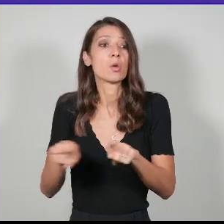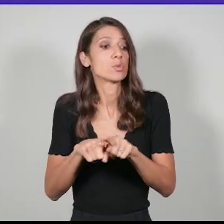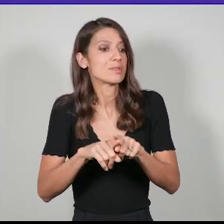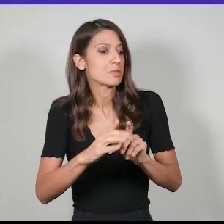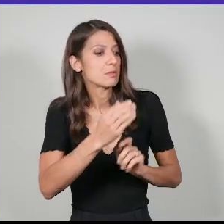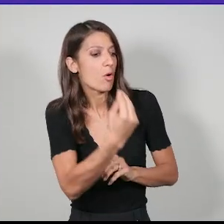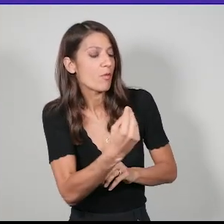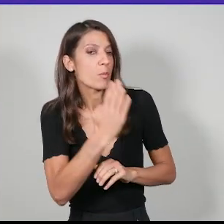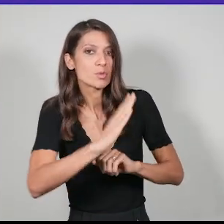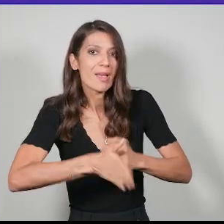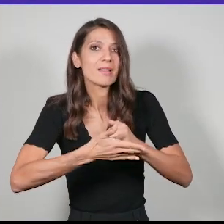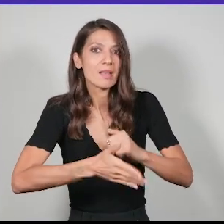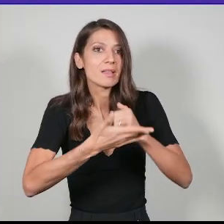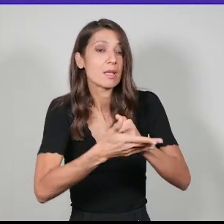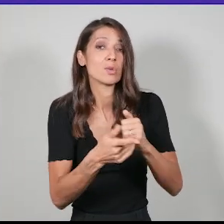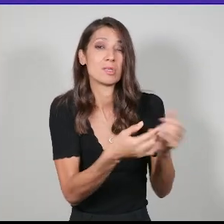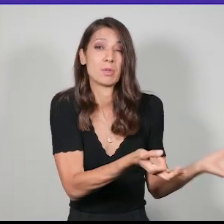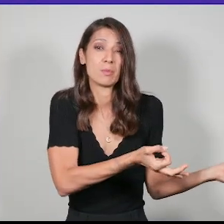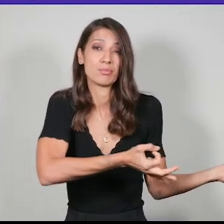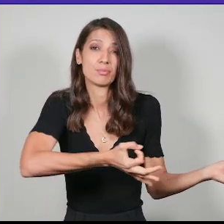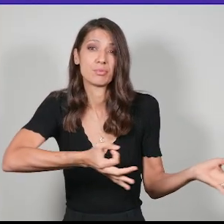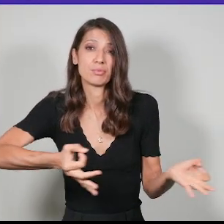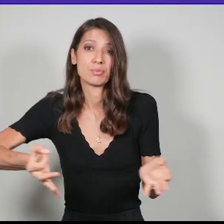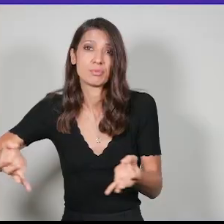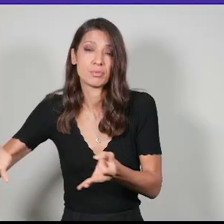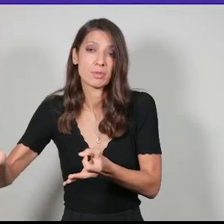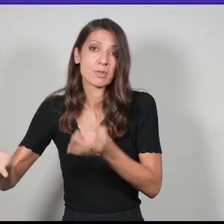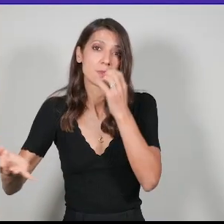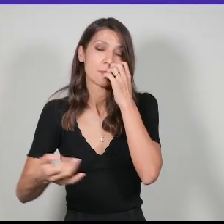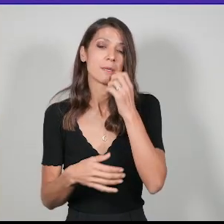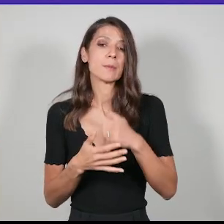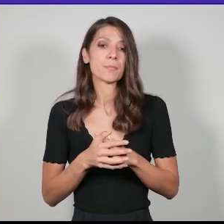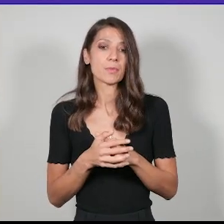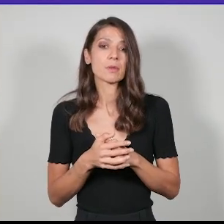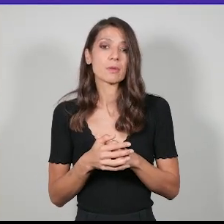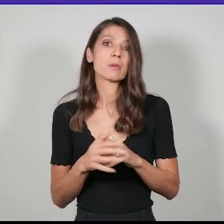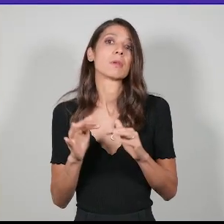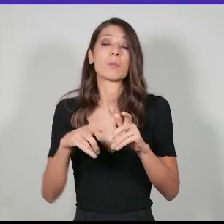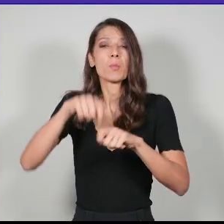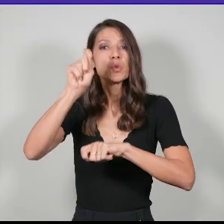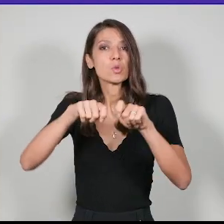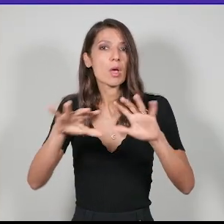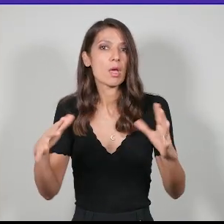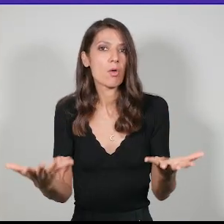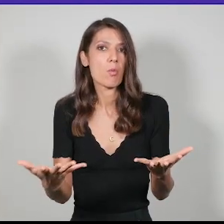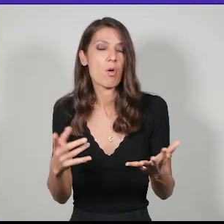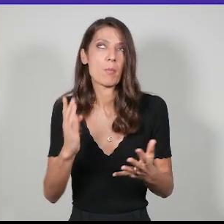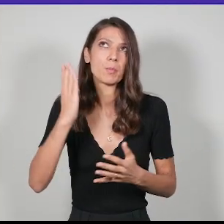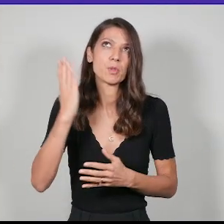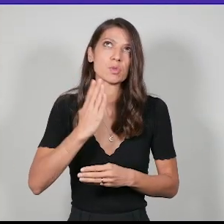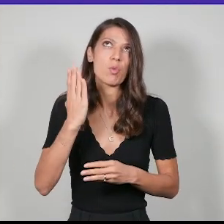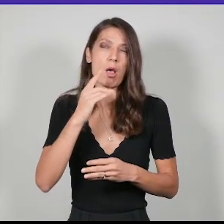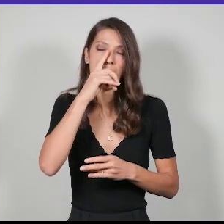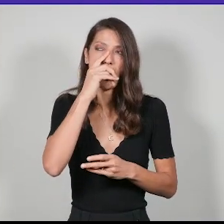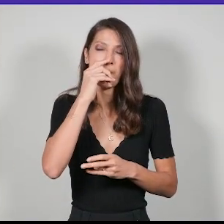la chronicité. Ça aussi, c'est un point important à mettre en évidence. Pour le mesurer, il faut, en fait, qu'on aille un petit